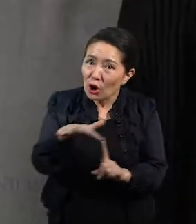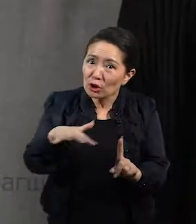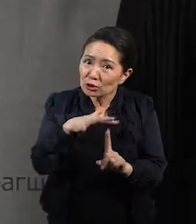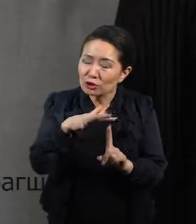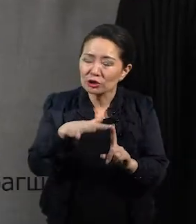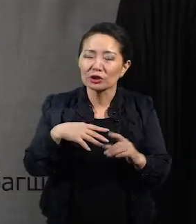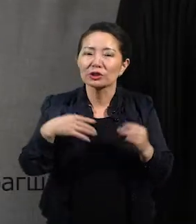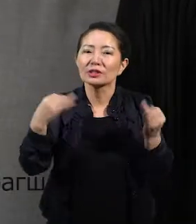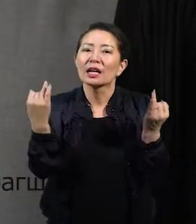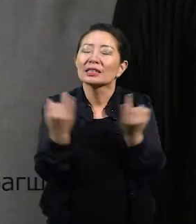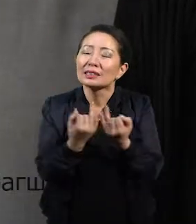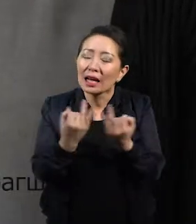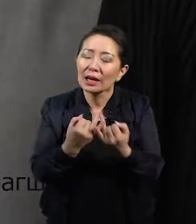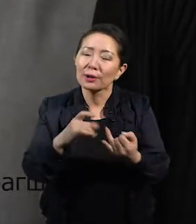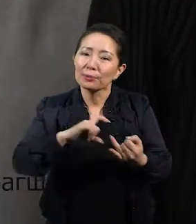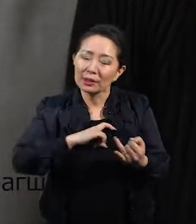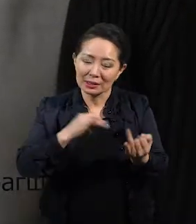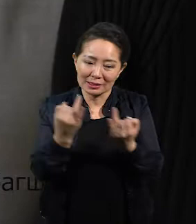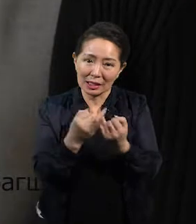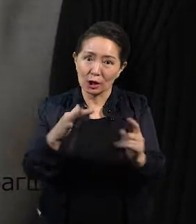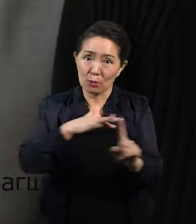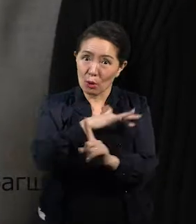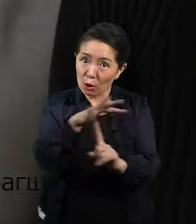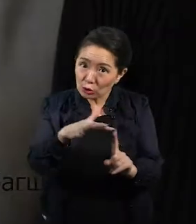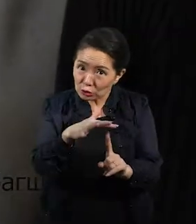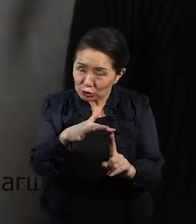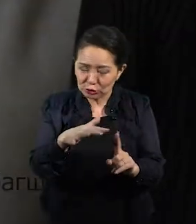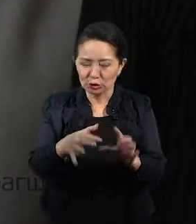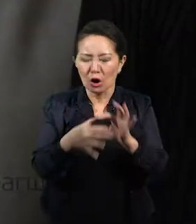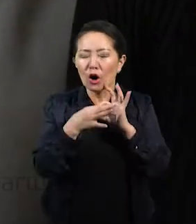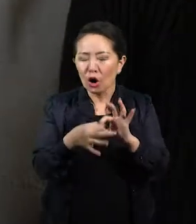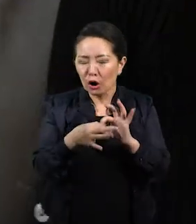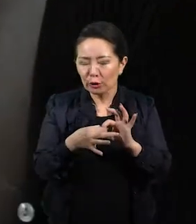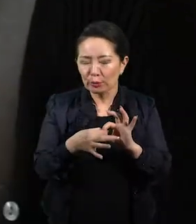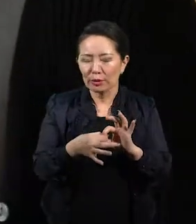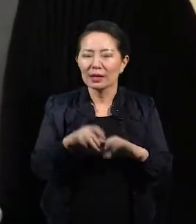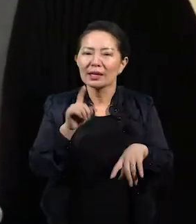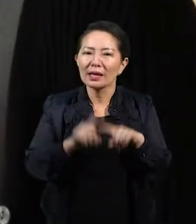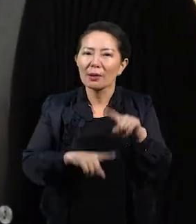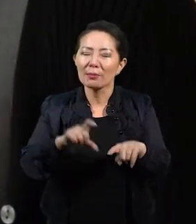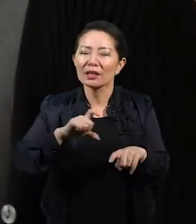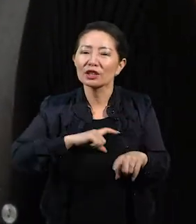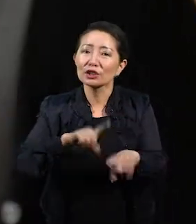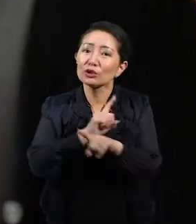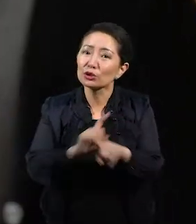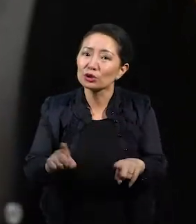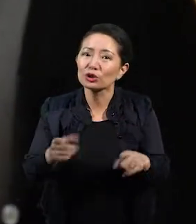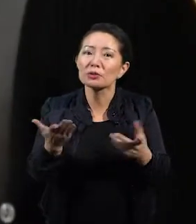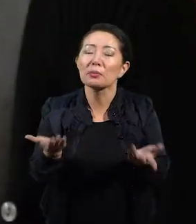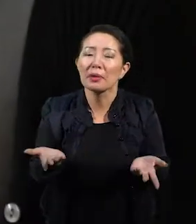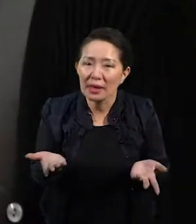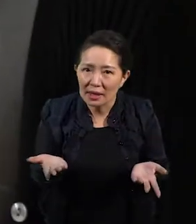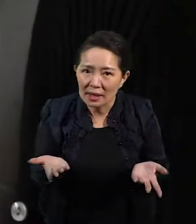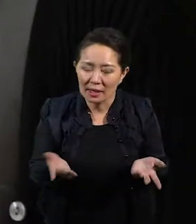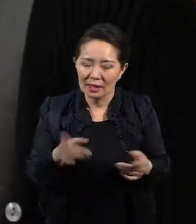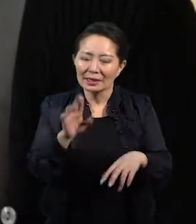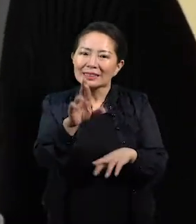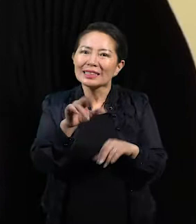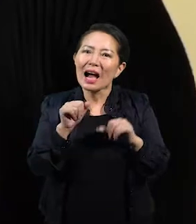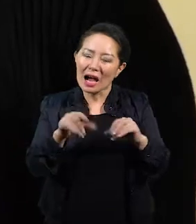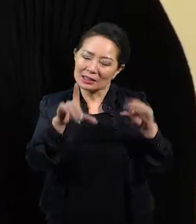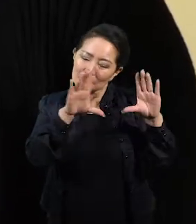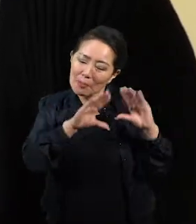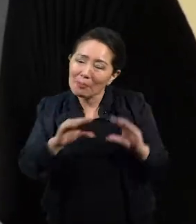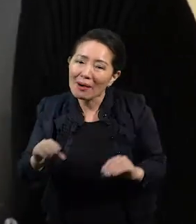эрхийн захин орчинтой холбоотойгоор ямар эрхүүд зөрчигдөд байдаг юм бэ? Энийг бид нар